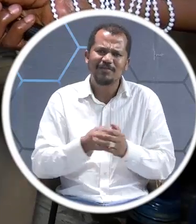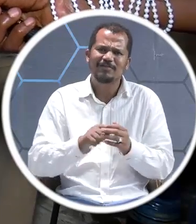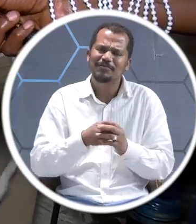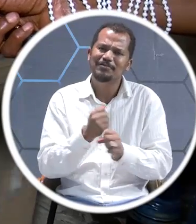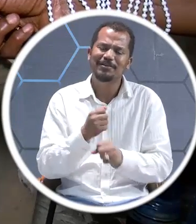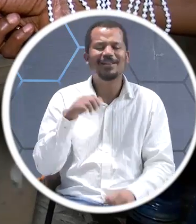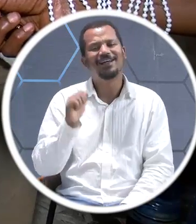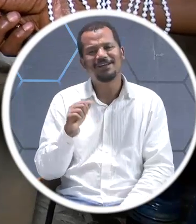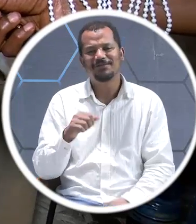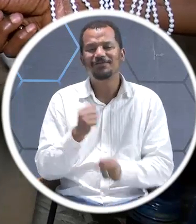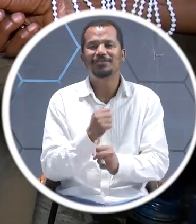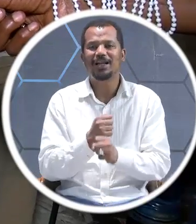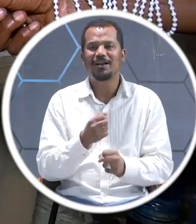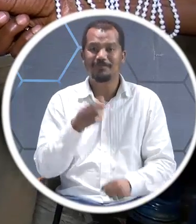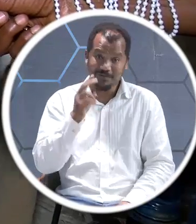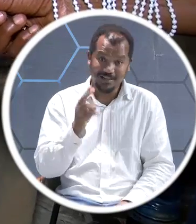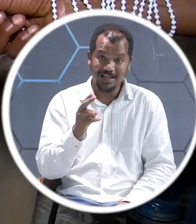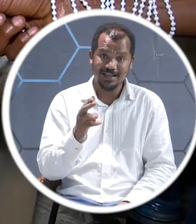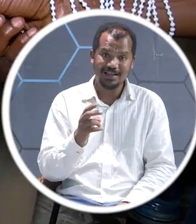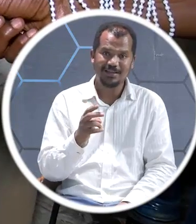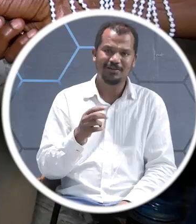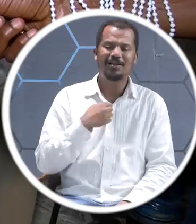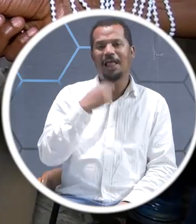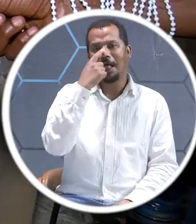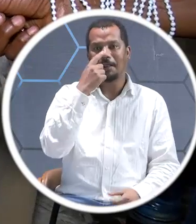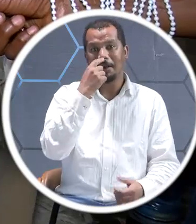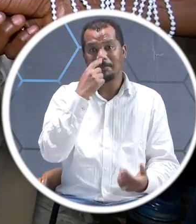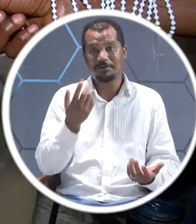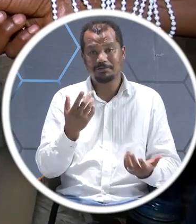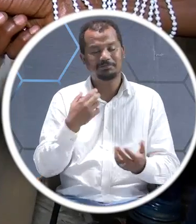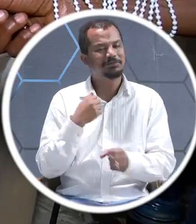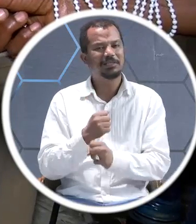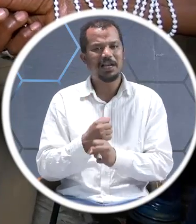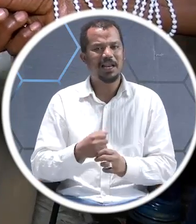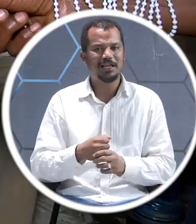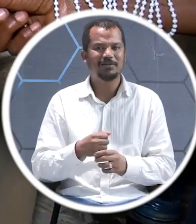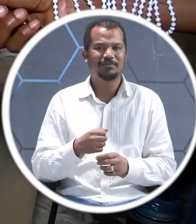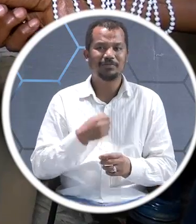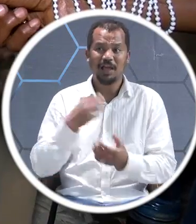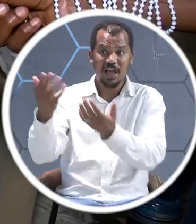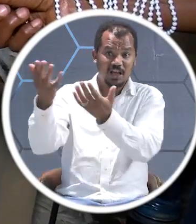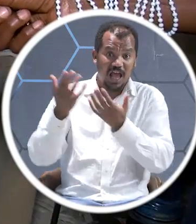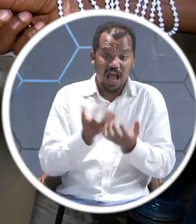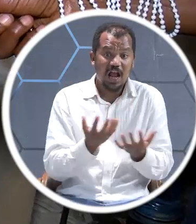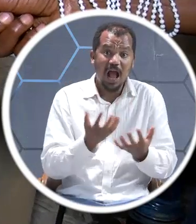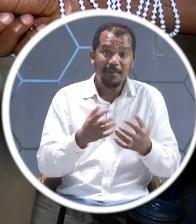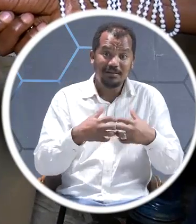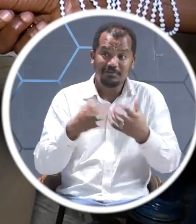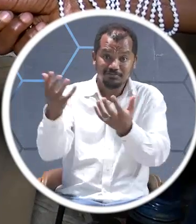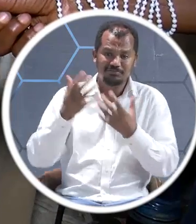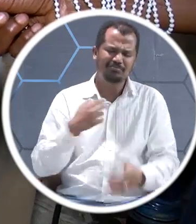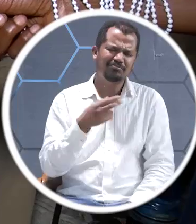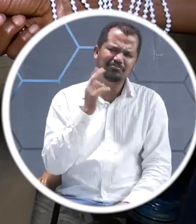በፍጥነት ነው የሚሰሩት አዎ እንሰራለን በፍጥነት ነው አዎ ስለለመር ነው እንሰራለን ተቀረባልን